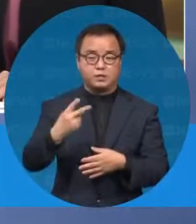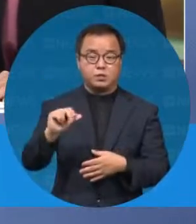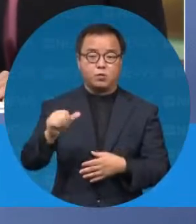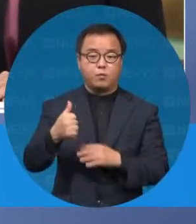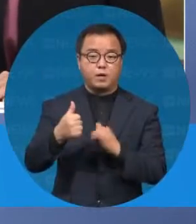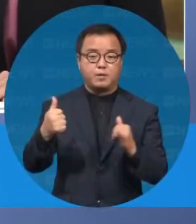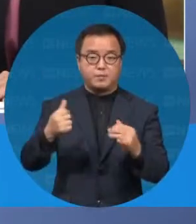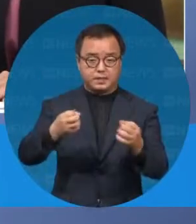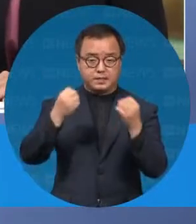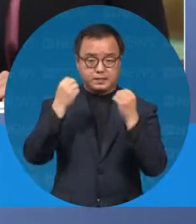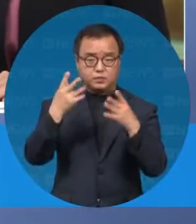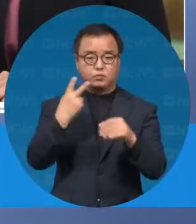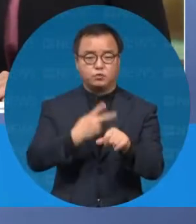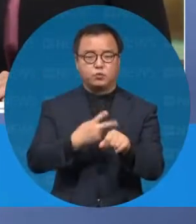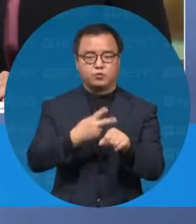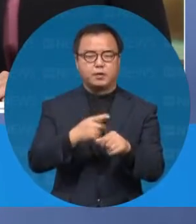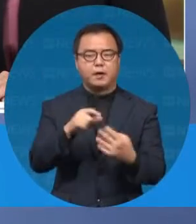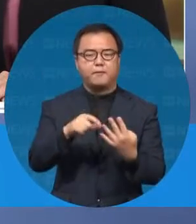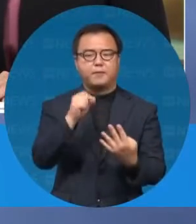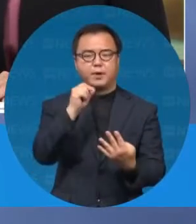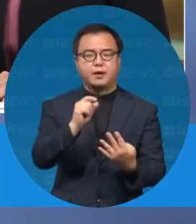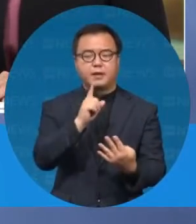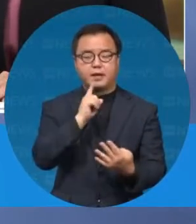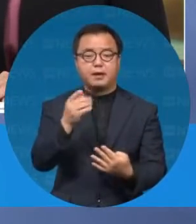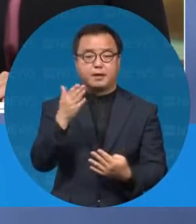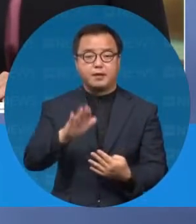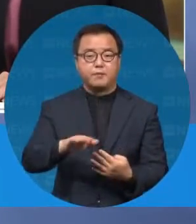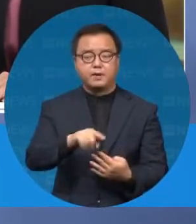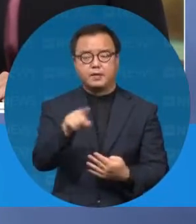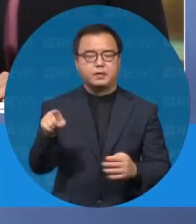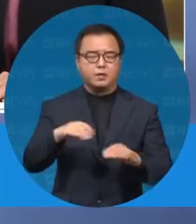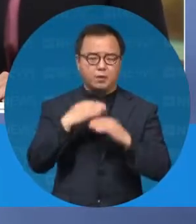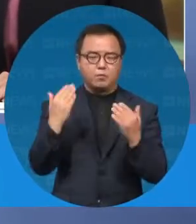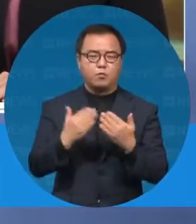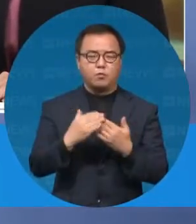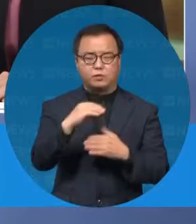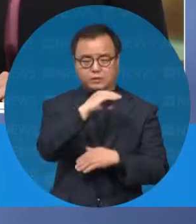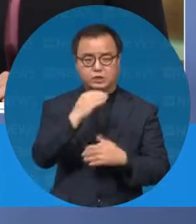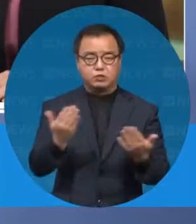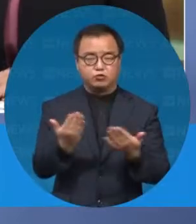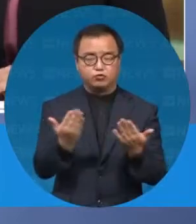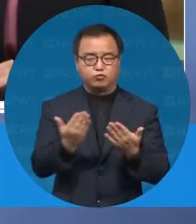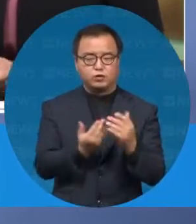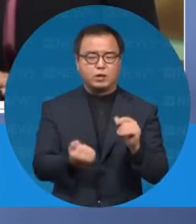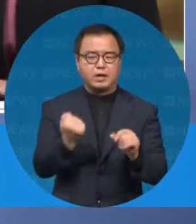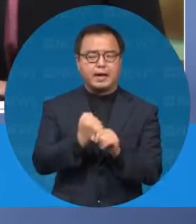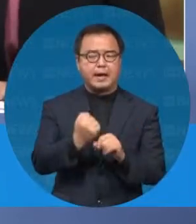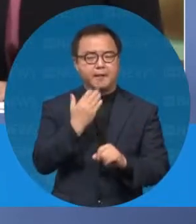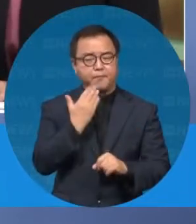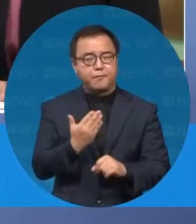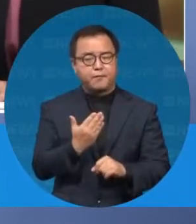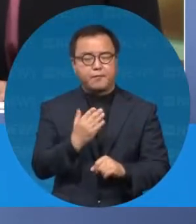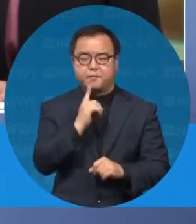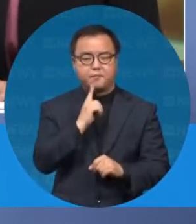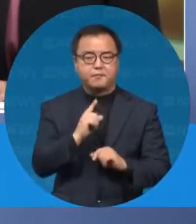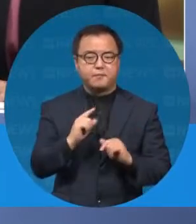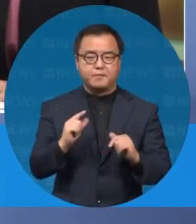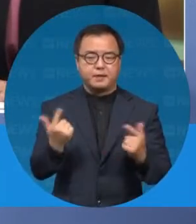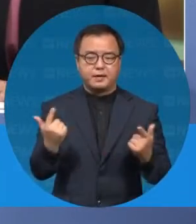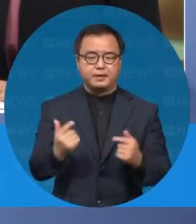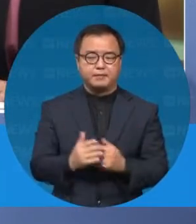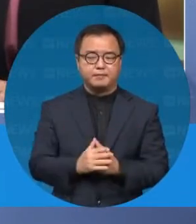새롭게 고용 한다 고 밝혔지만 2대 교사가 전부 정규직이 될 거라고는 언급하지 않았습니다 하지만 지금